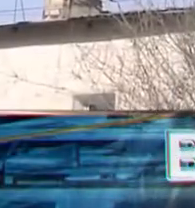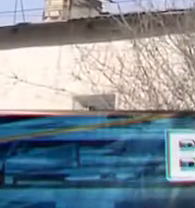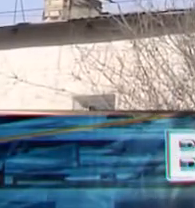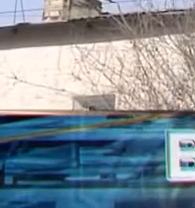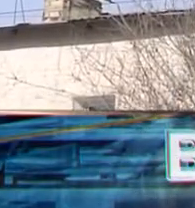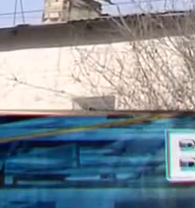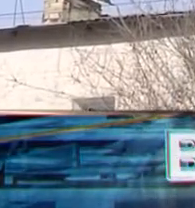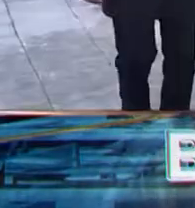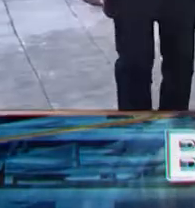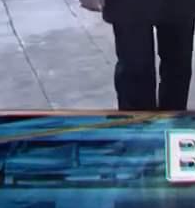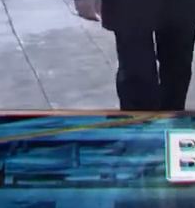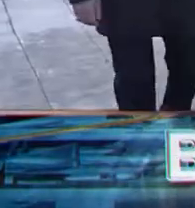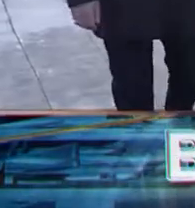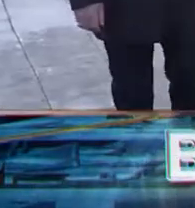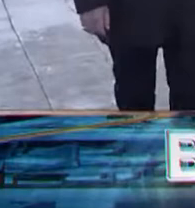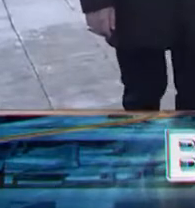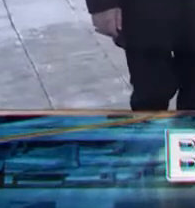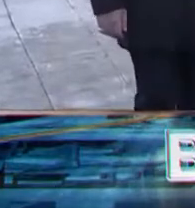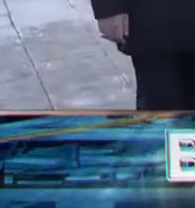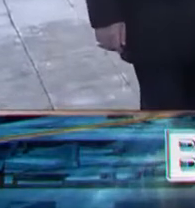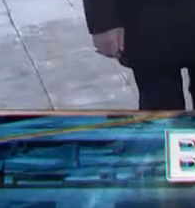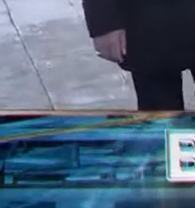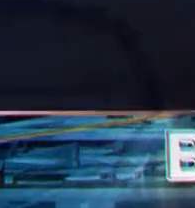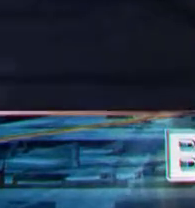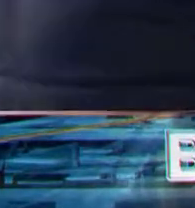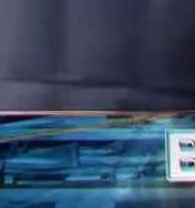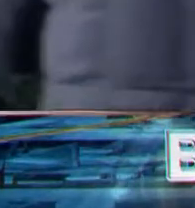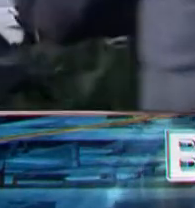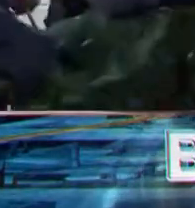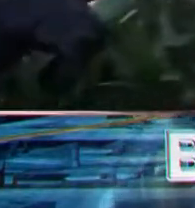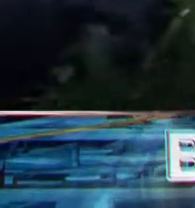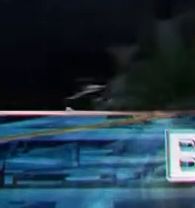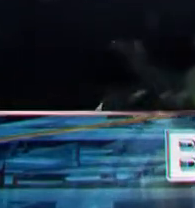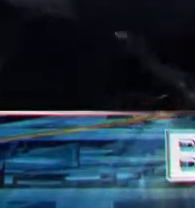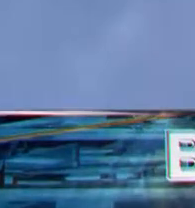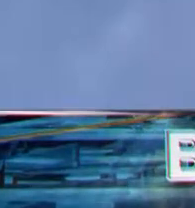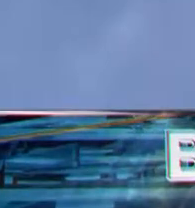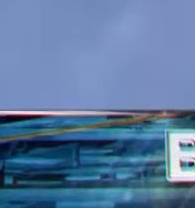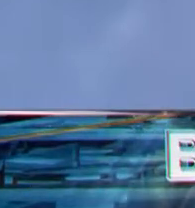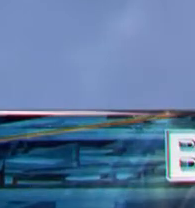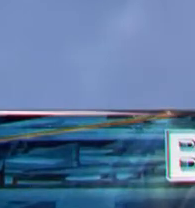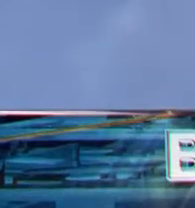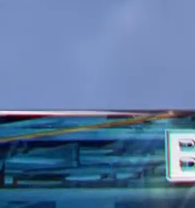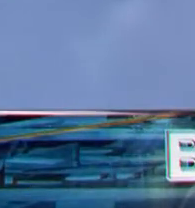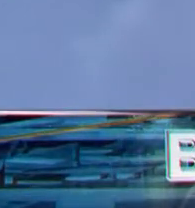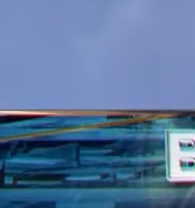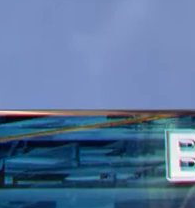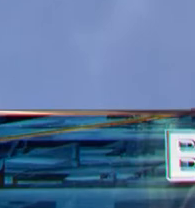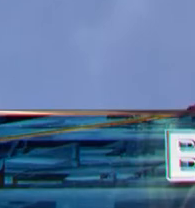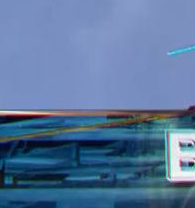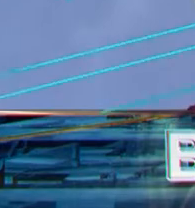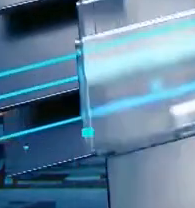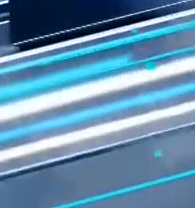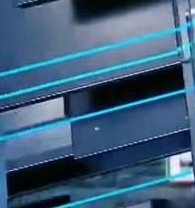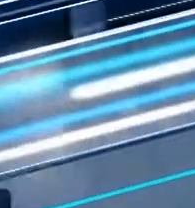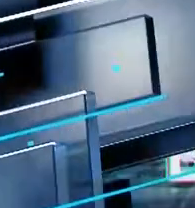Бүгін Дінмұхаммед Қонаевтың туғанына 109 жыл. Зиялы қауым өкілдер ескерткішіне гүл шоқтарын қойып, рухына тағзым етті.